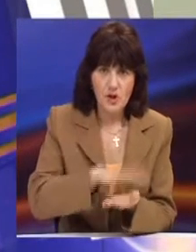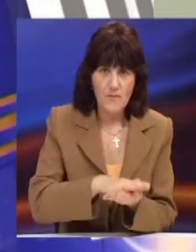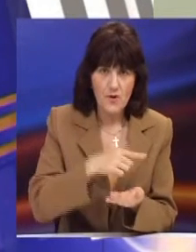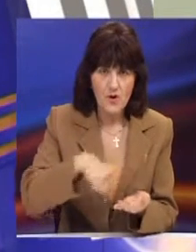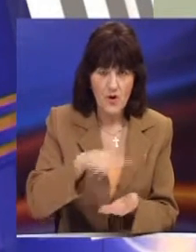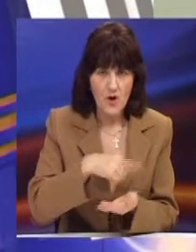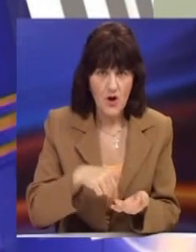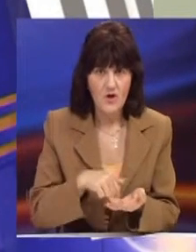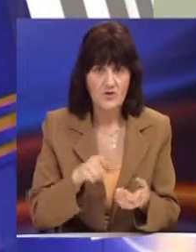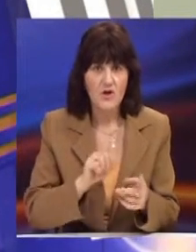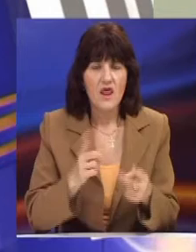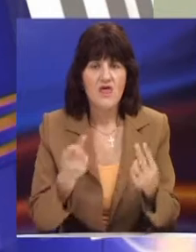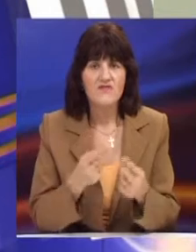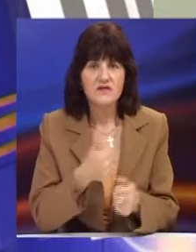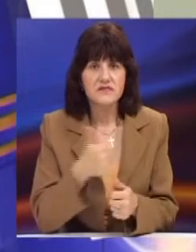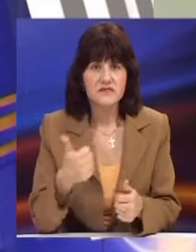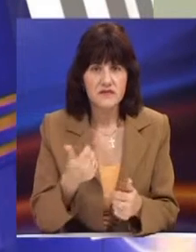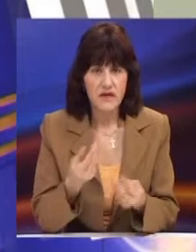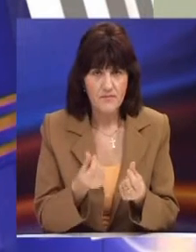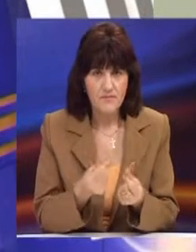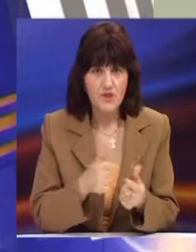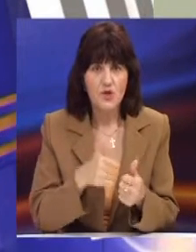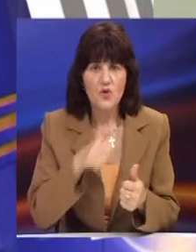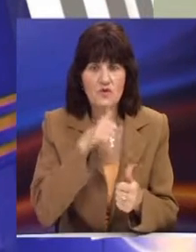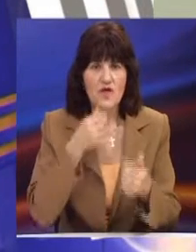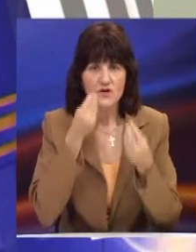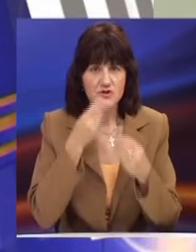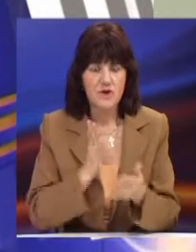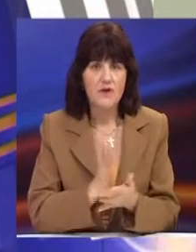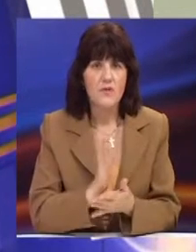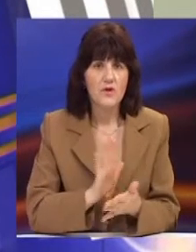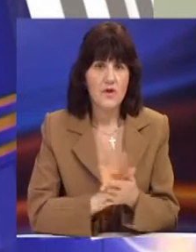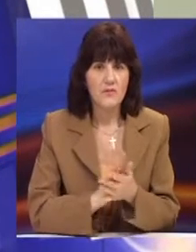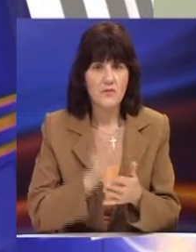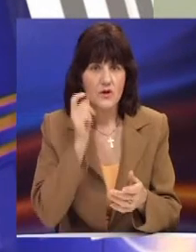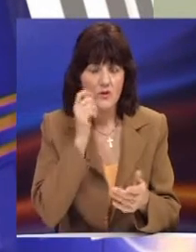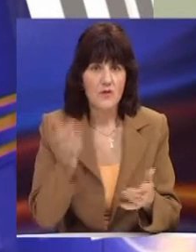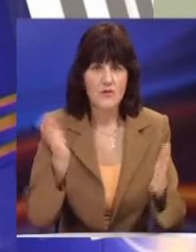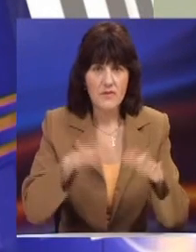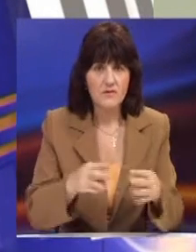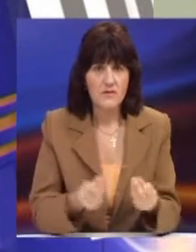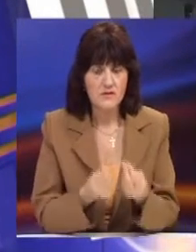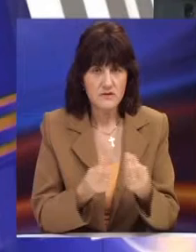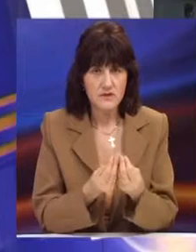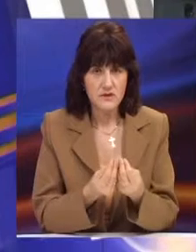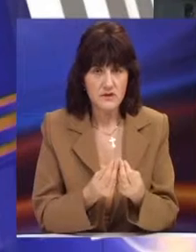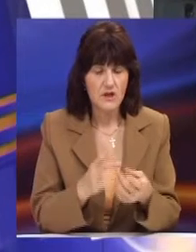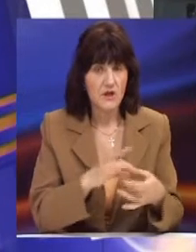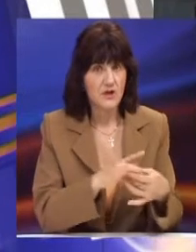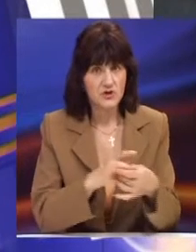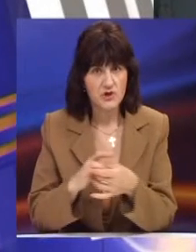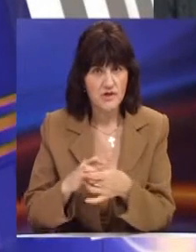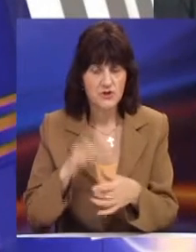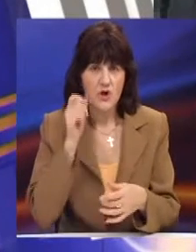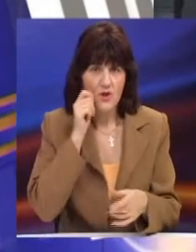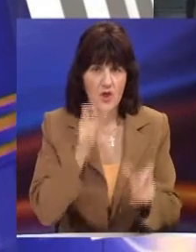nije u materijalnoj vrednosti, nego u pretpostavljenoj šteti do koje može doći usled ovakvog čina. Često se